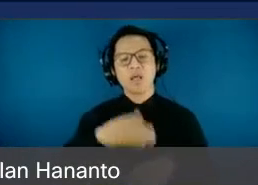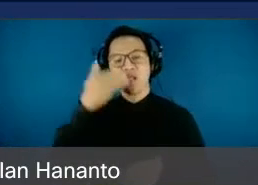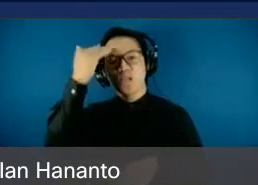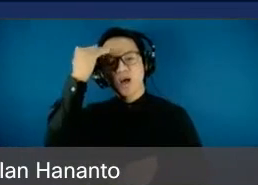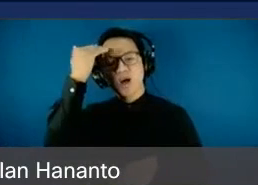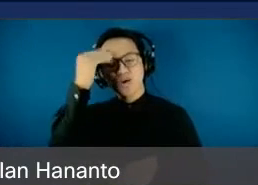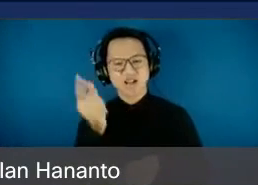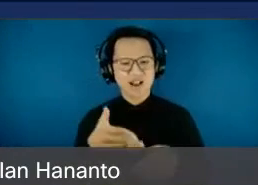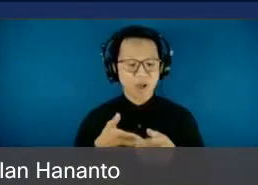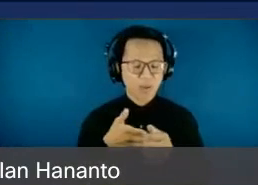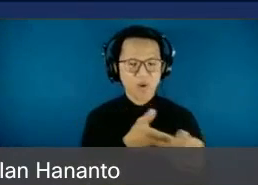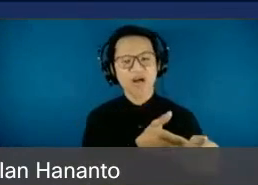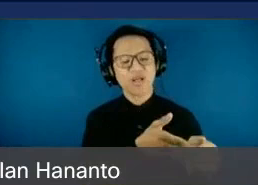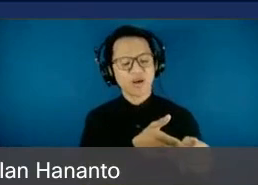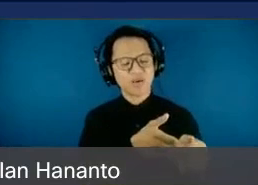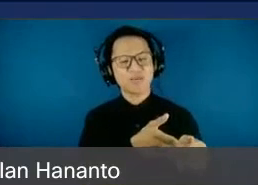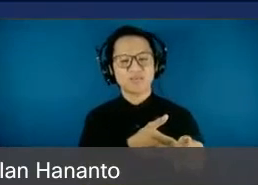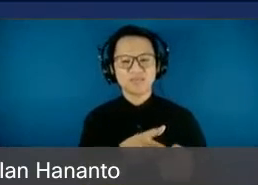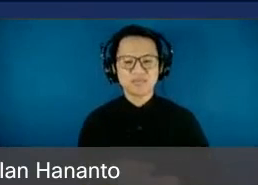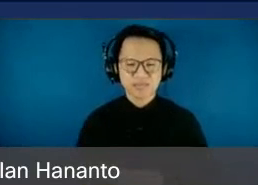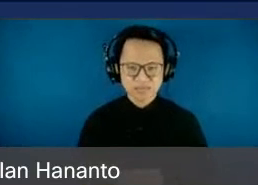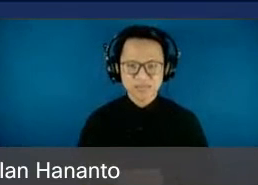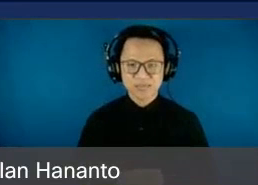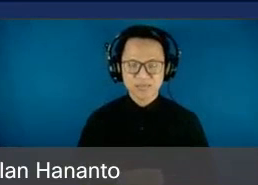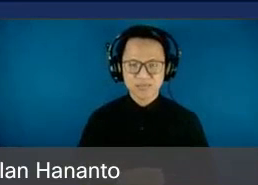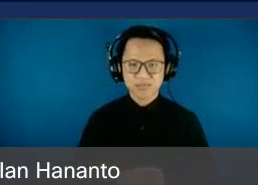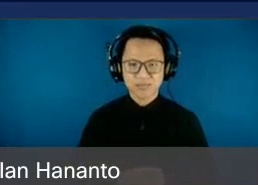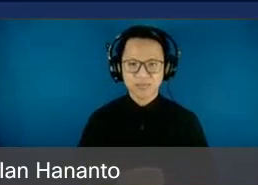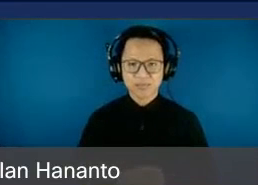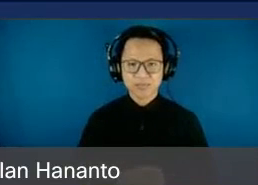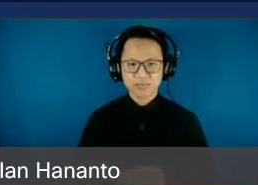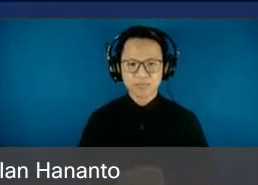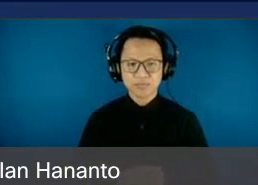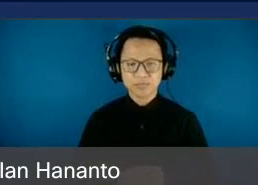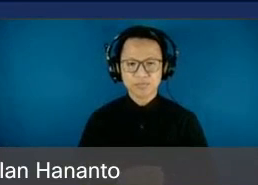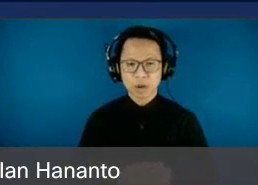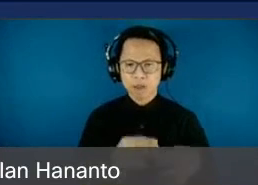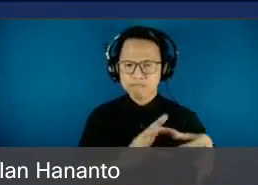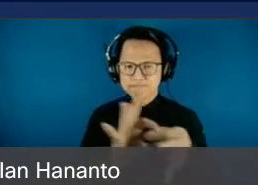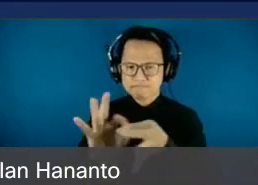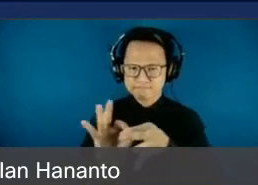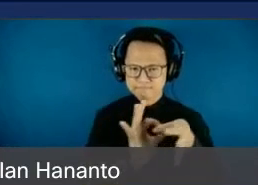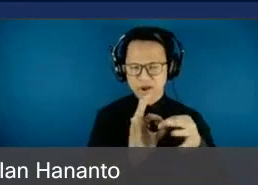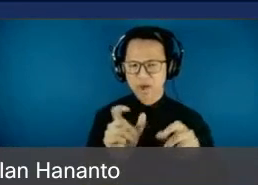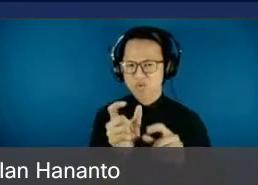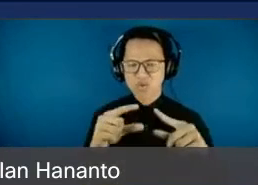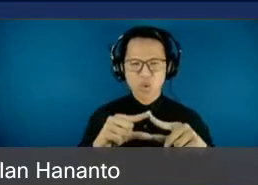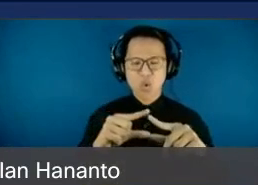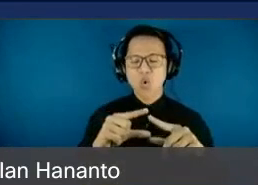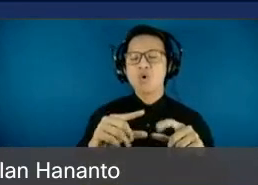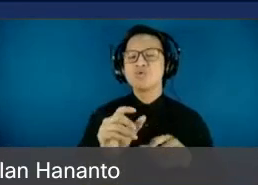sudah diketahui oleh banyak pihak. Kemudian juga Ibu menyampaikan bahwa ini dengan dikolaborasi dengan USAID.